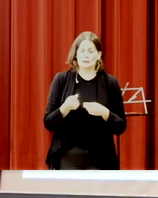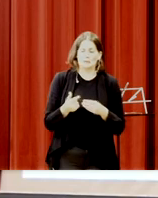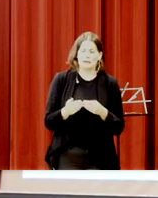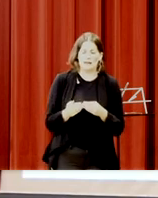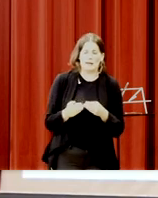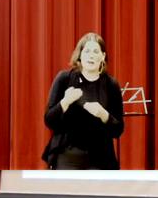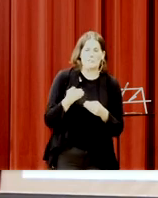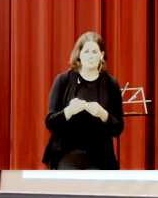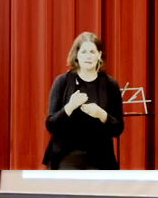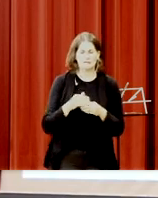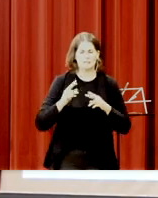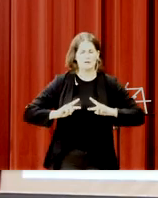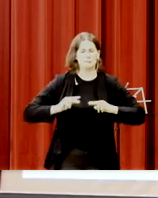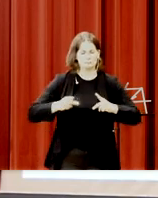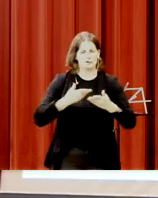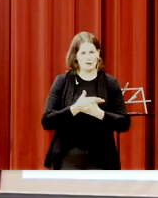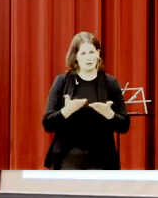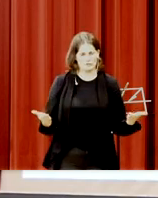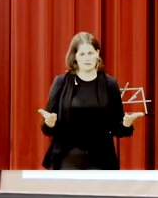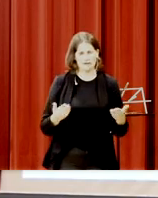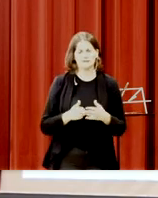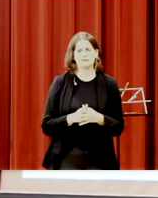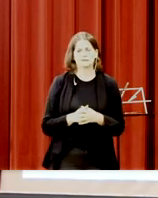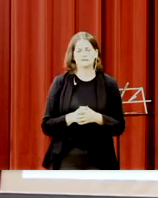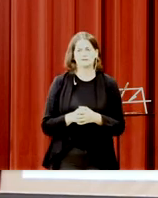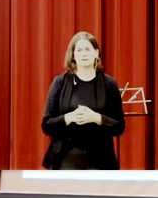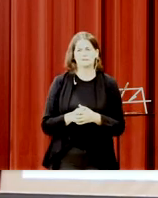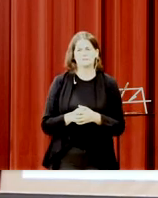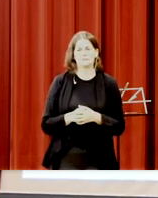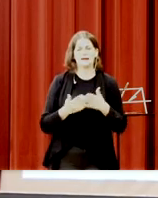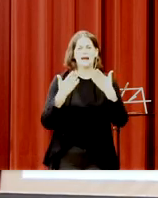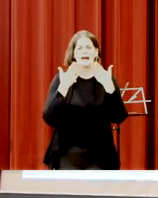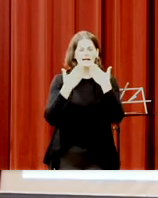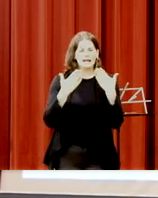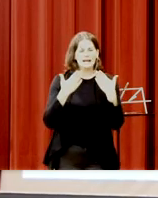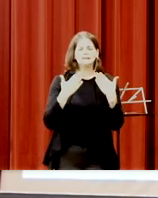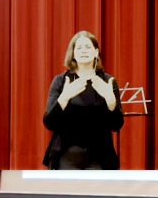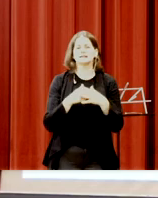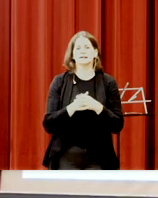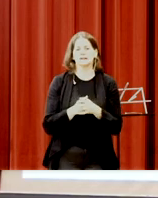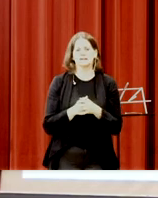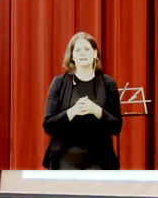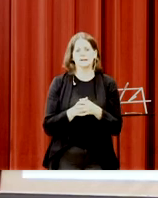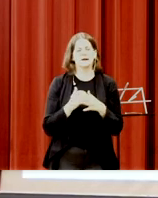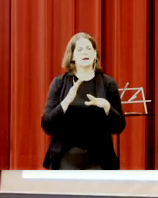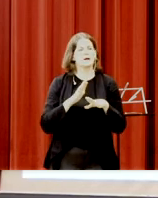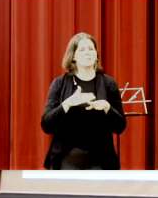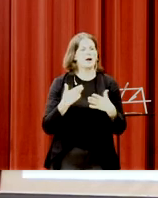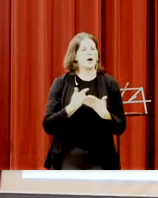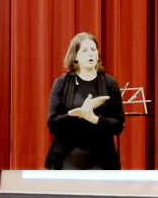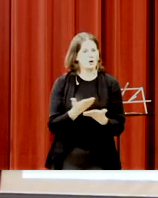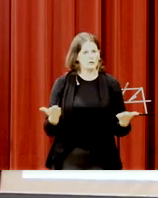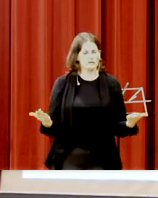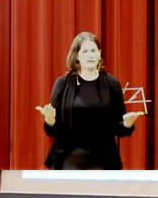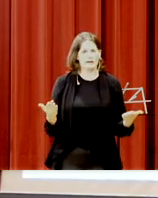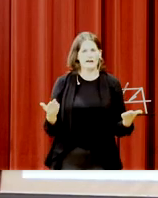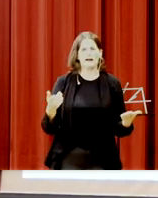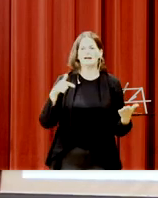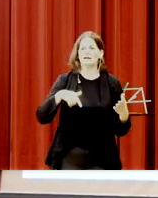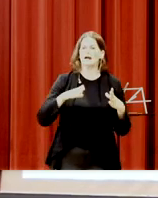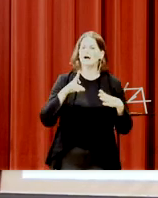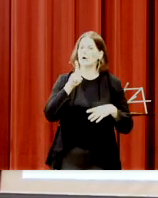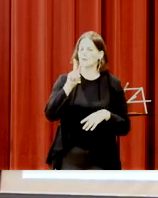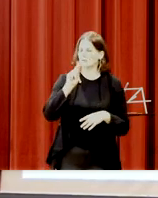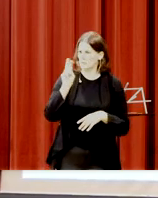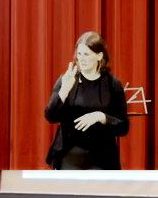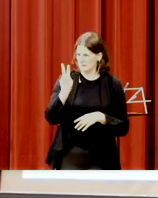confiar en que la Universitat Rovira i Virgili és un bon lloc on entendre el món. Si em permeten,